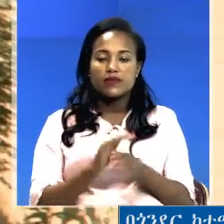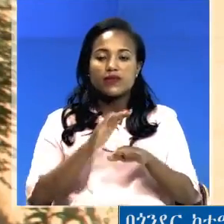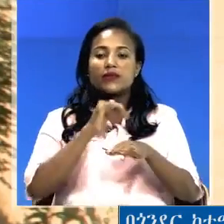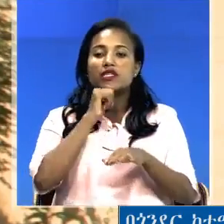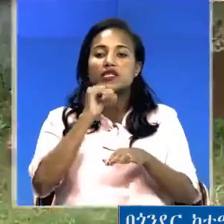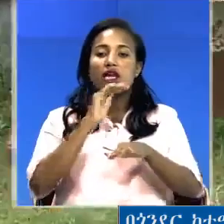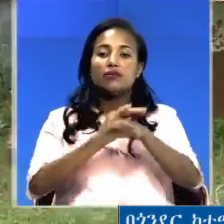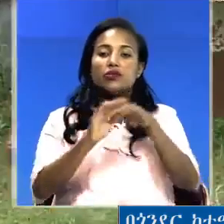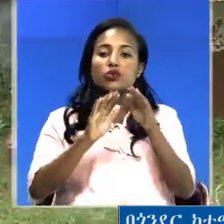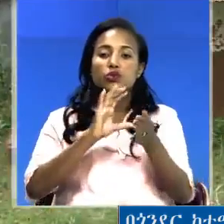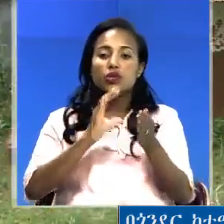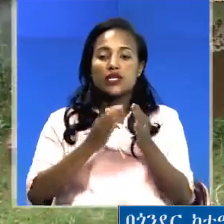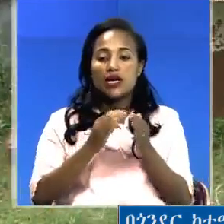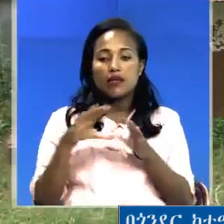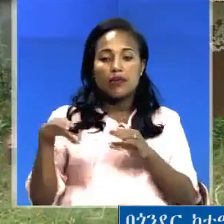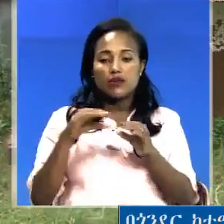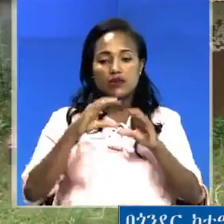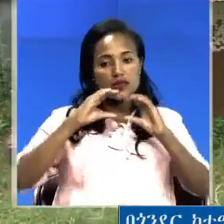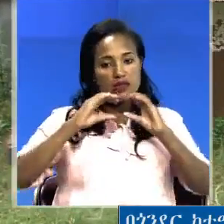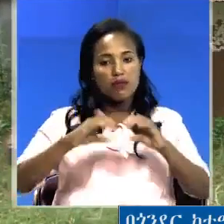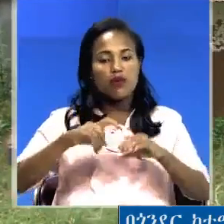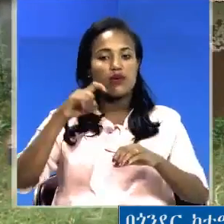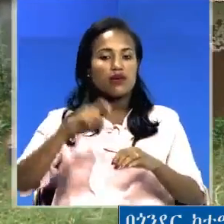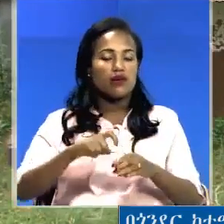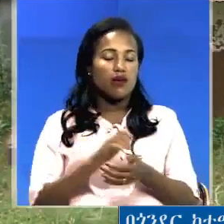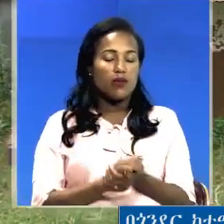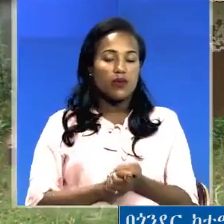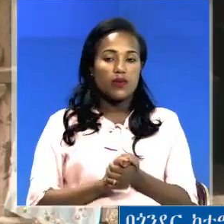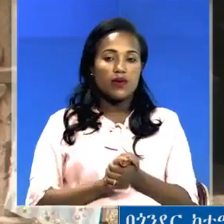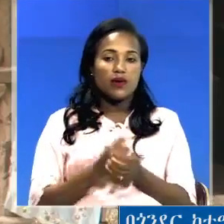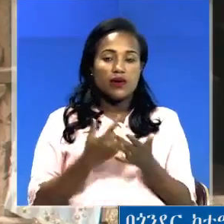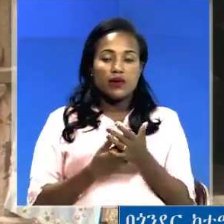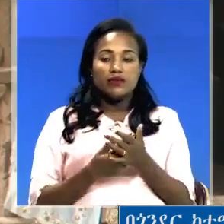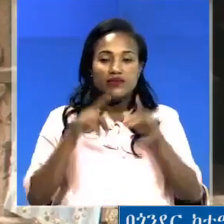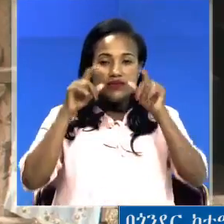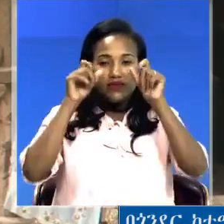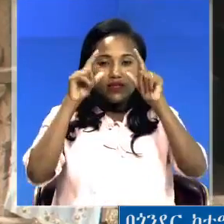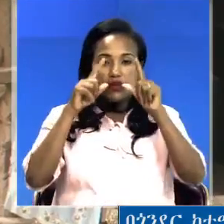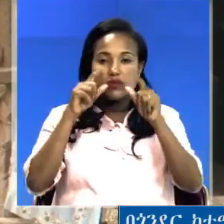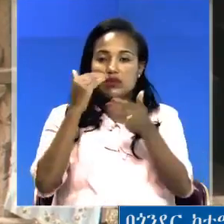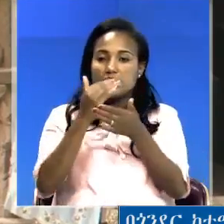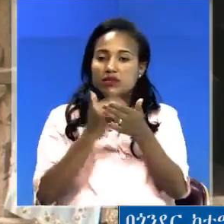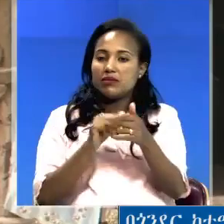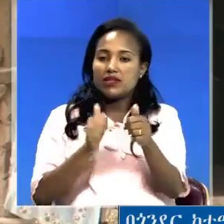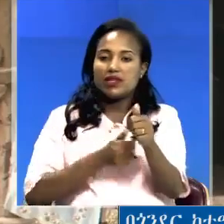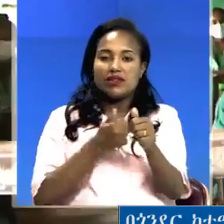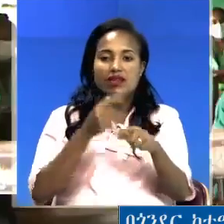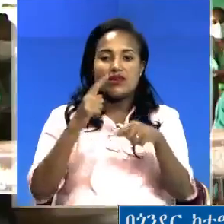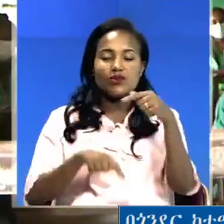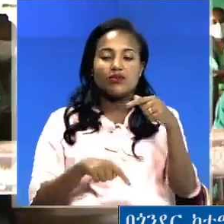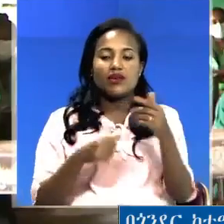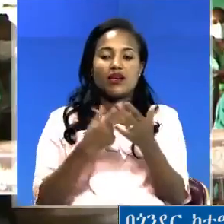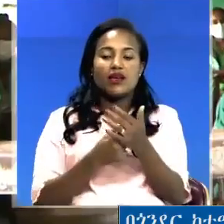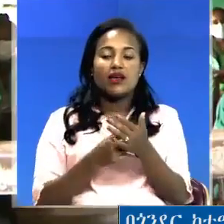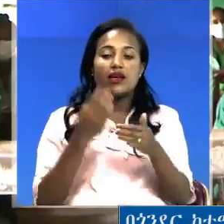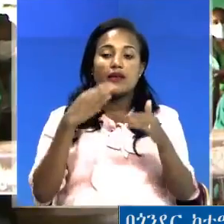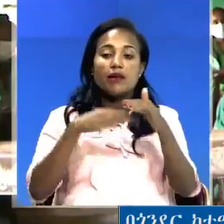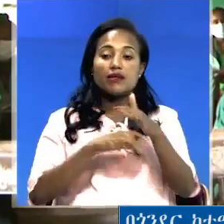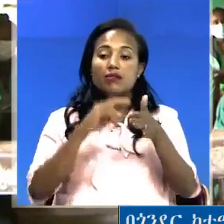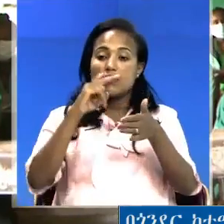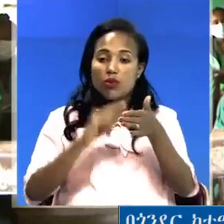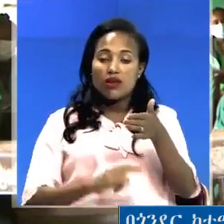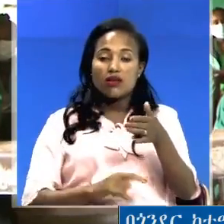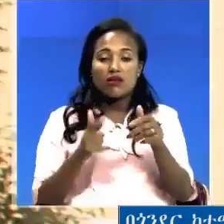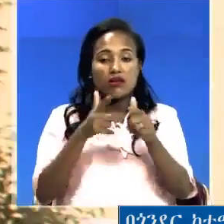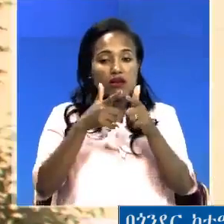እንዲማሩ ይገደዳሉ ማለት ነው። ምቹ ሁኔታ ከሌለ ደግሞ ተማሪው ነቅቶ ትምህርት ሊከታተል አይችልምና የግብዓት መጓደል ለትምህርት ጥራት ትልቅ አስተዋጽኦ ነው ያለው ማለት ነው። ትምህርት